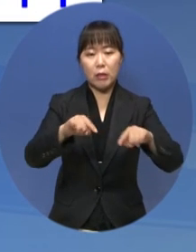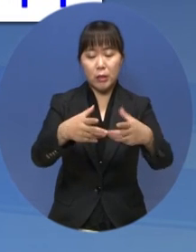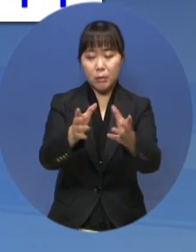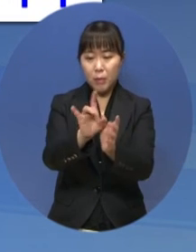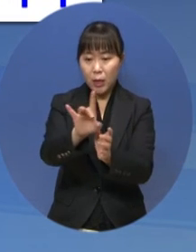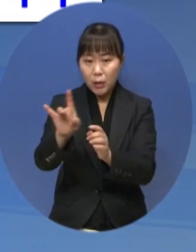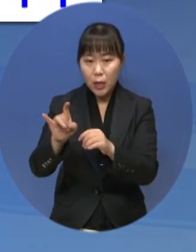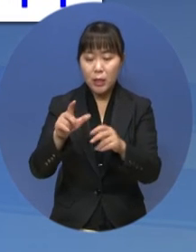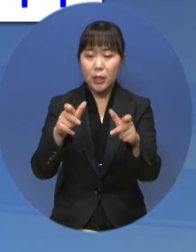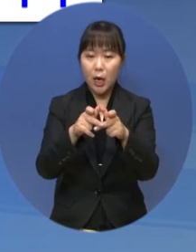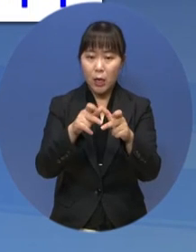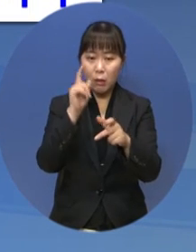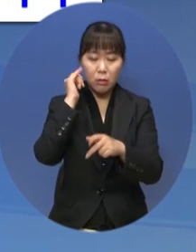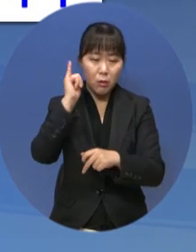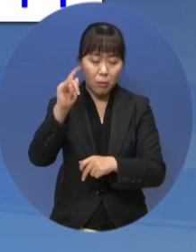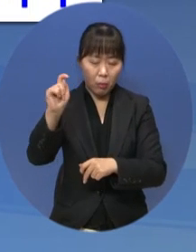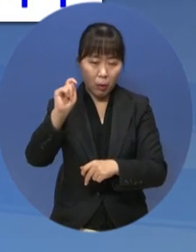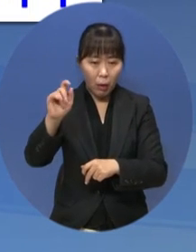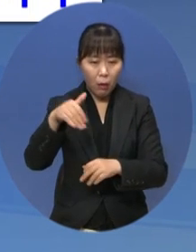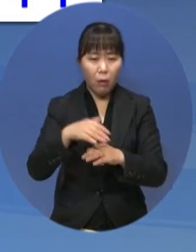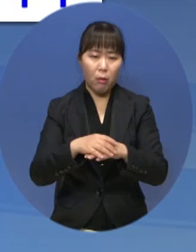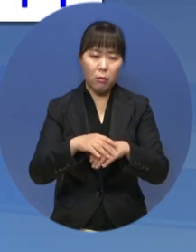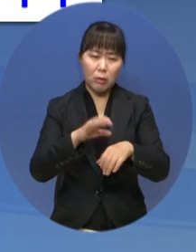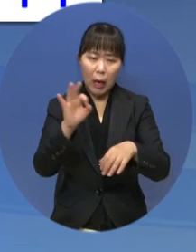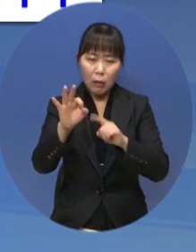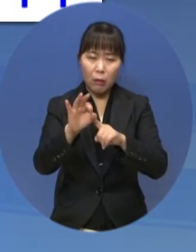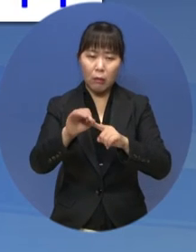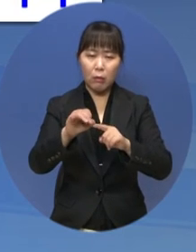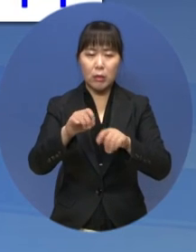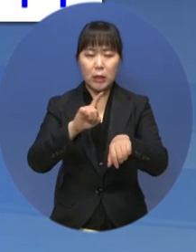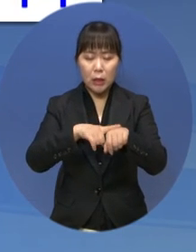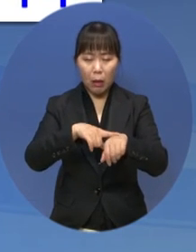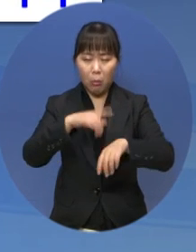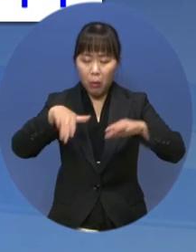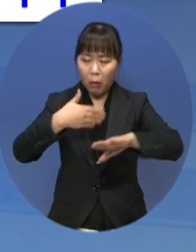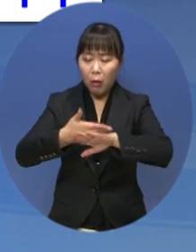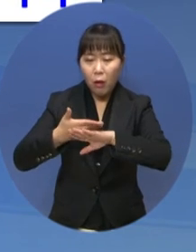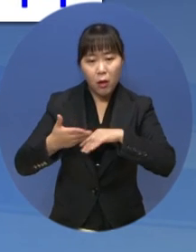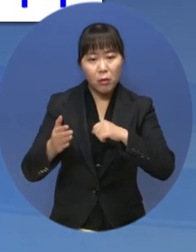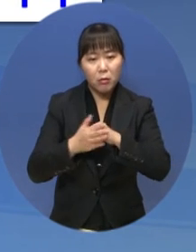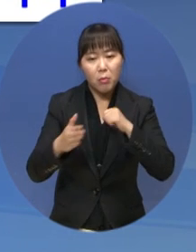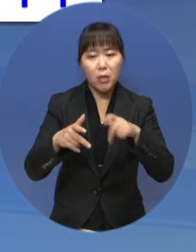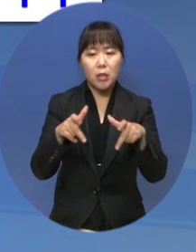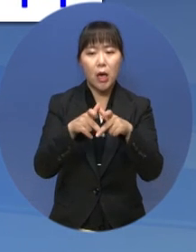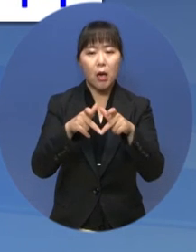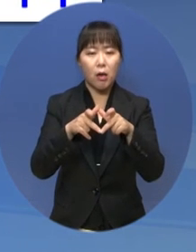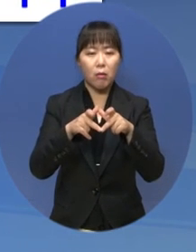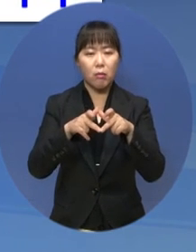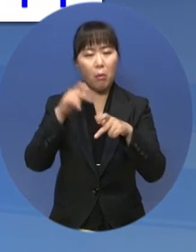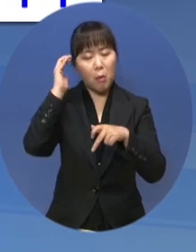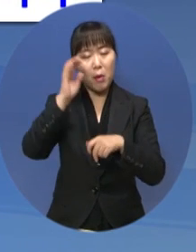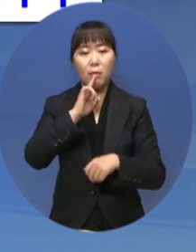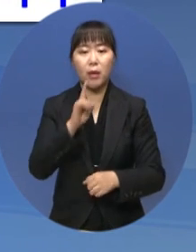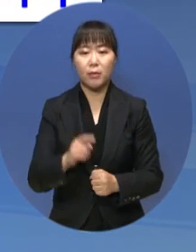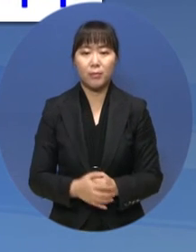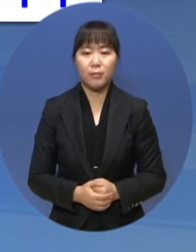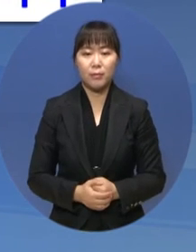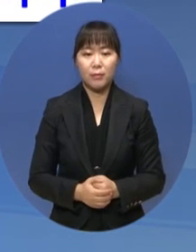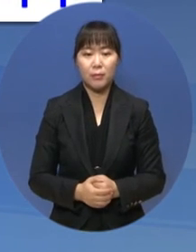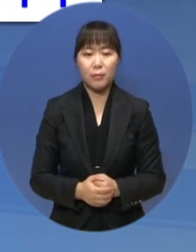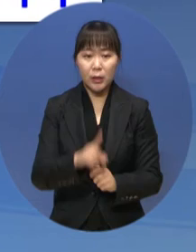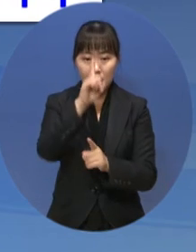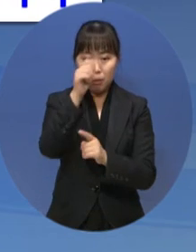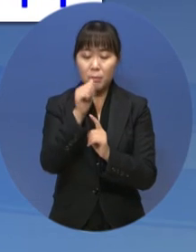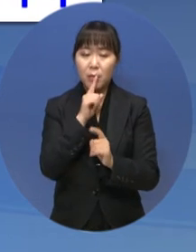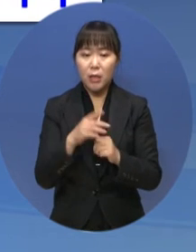콜택시 배차 시간과 가격 등의 차이가 커 당사자들이 어려움을 겪고 있다고 지적했습니다. 이